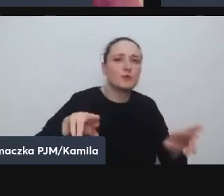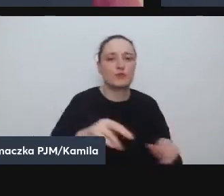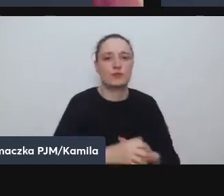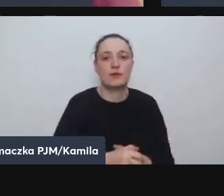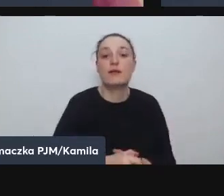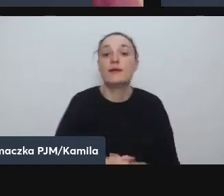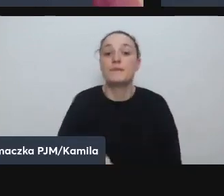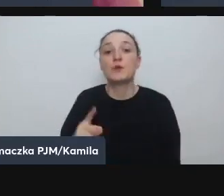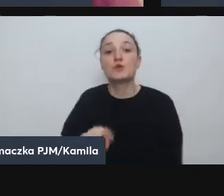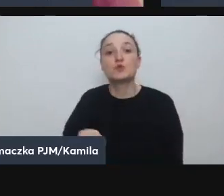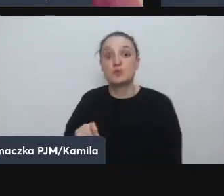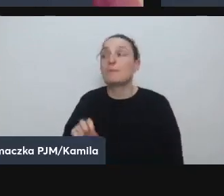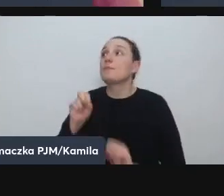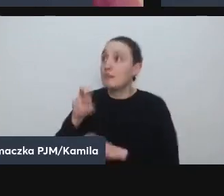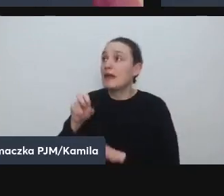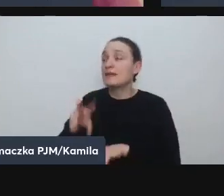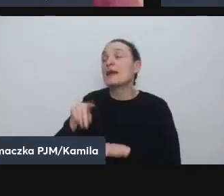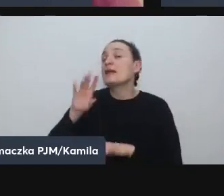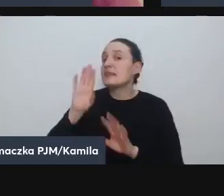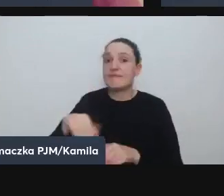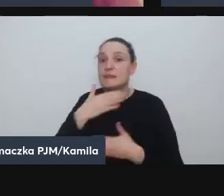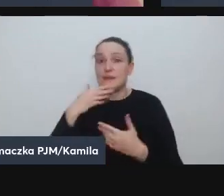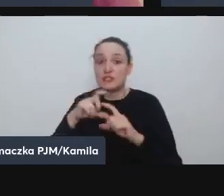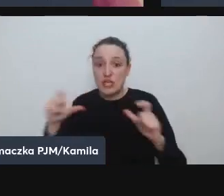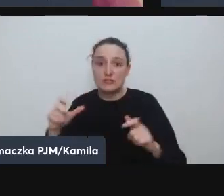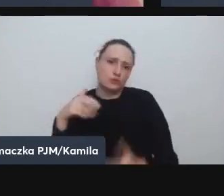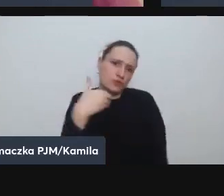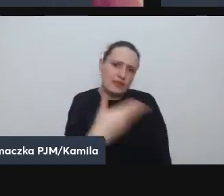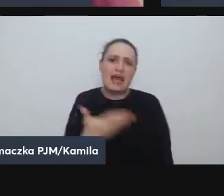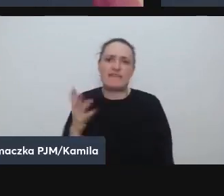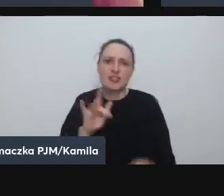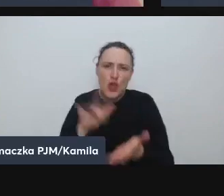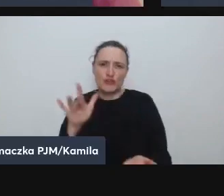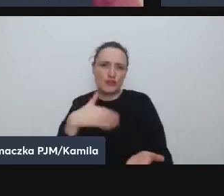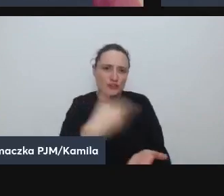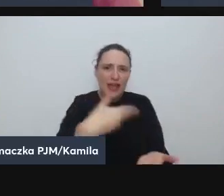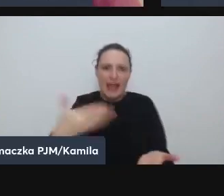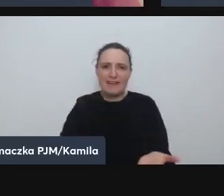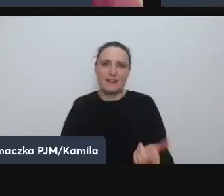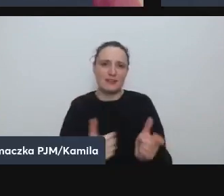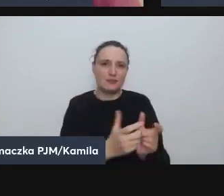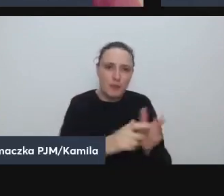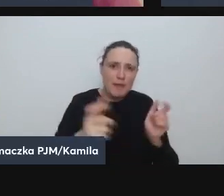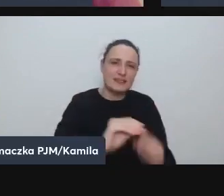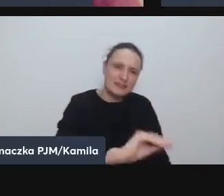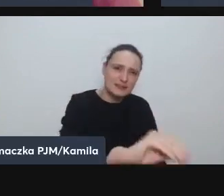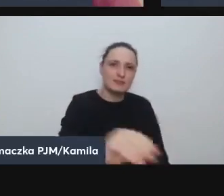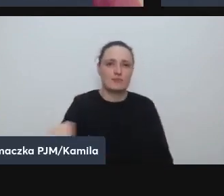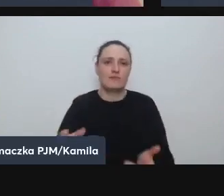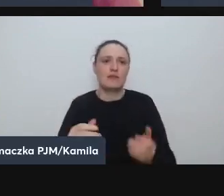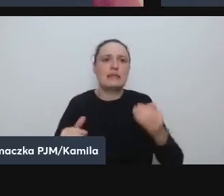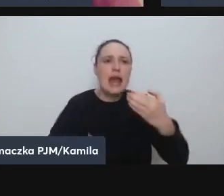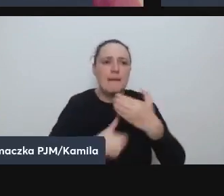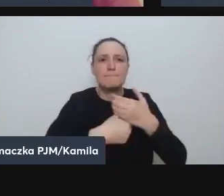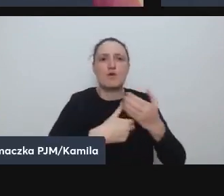czasu też i przestrzeni na eksperymentowanie, to w ogóle dawać też do dotykania, w sensie te podpaski dać tej klasie, te tampony, żeby właśnie